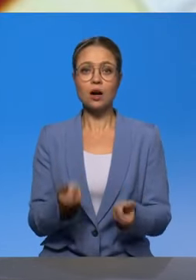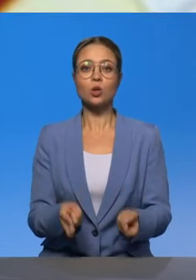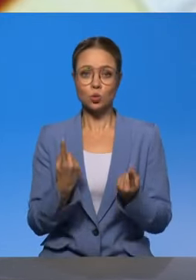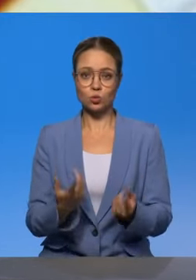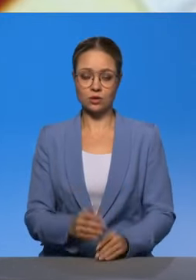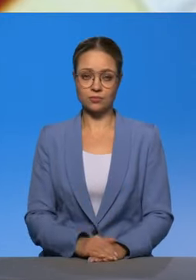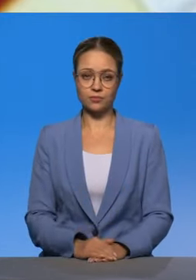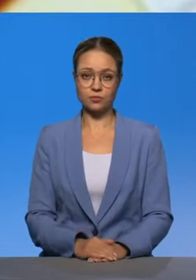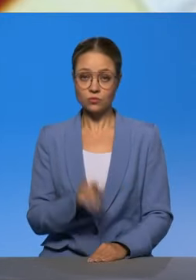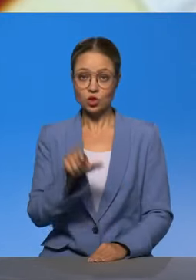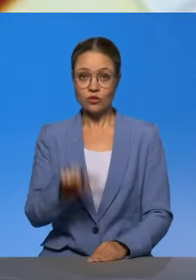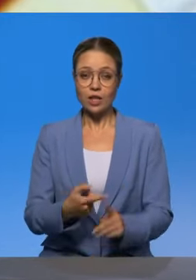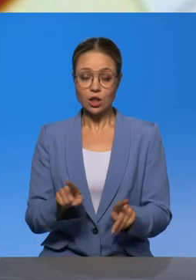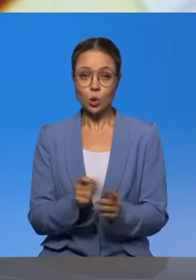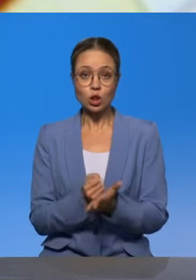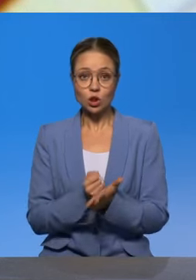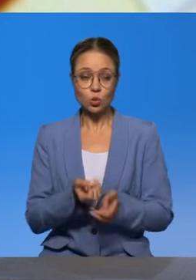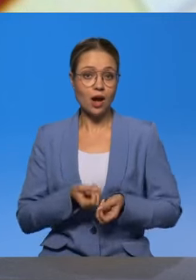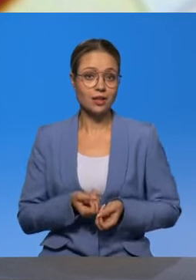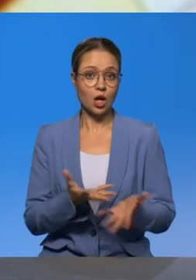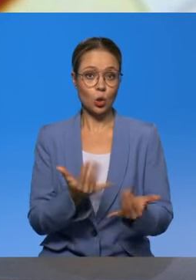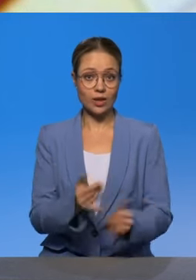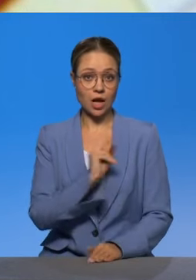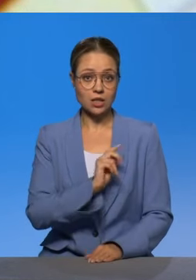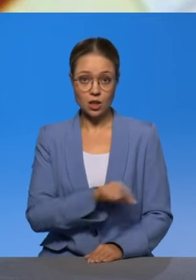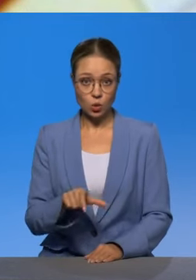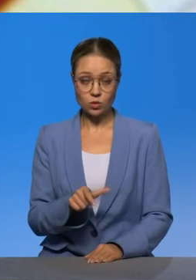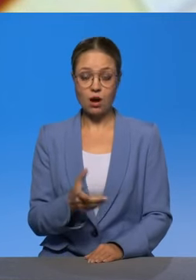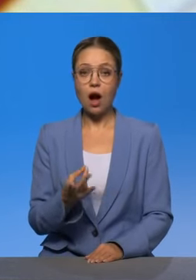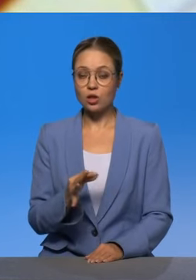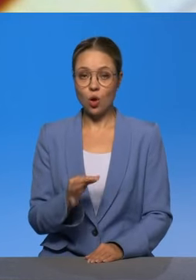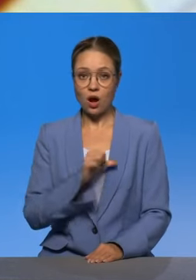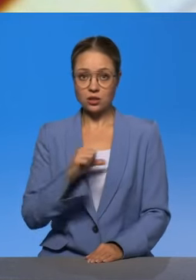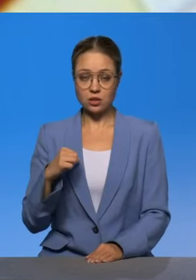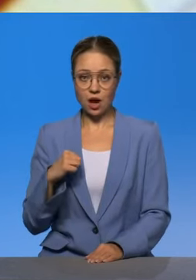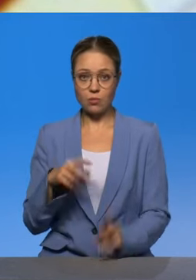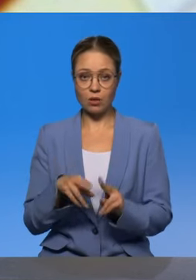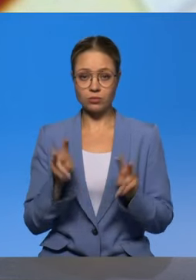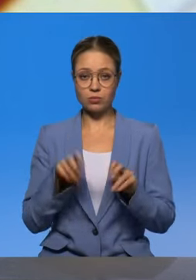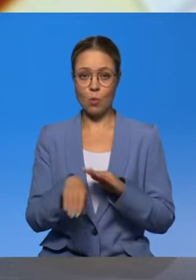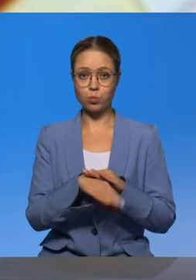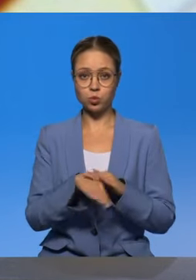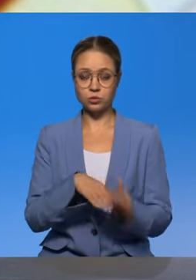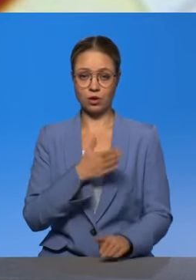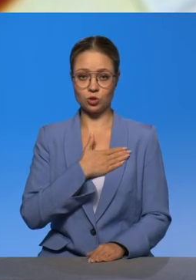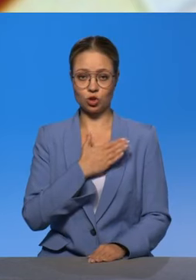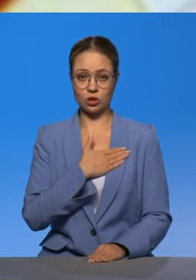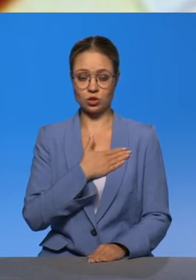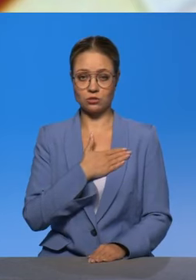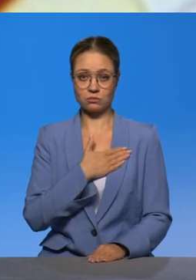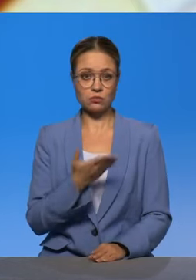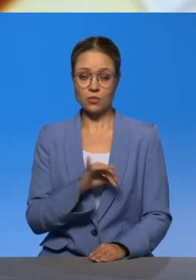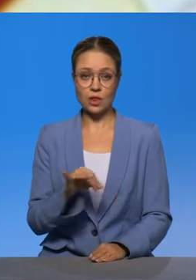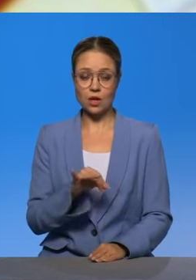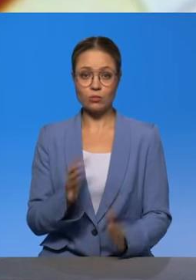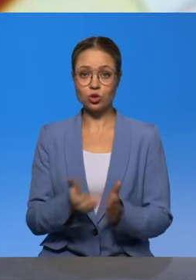что он тоже ресурс, он отдает ресурс сотрудникам, получается, а сам, как такая пустая чаша, и у него, получается, он